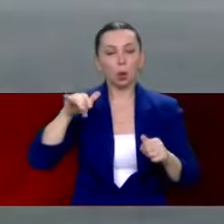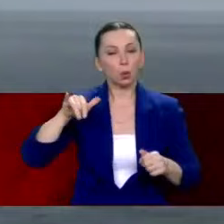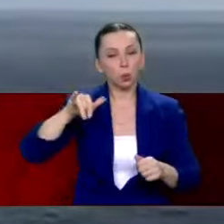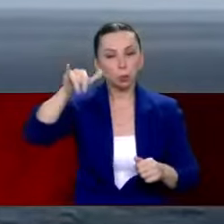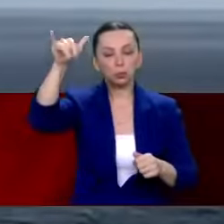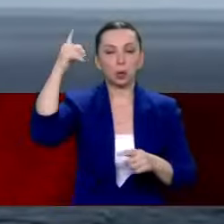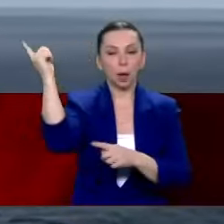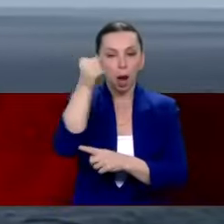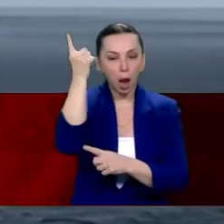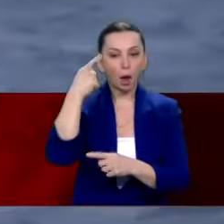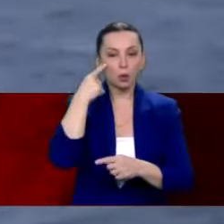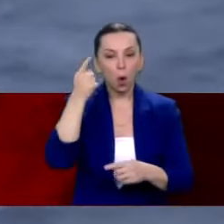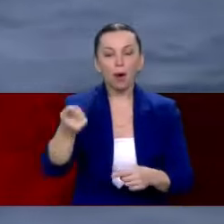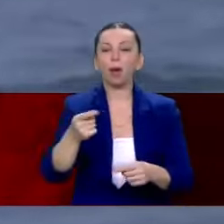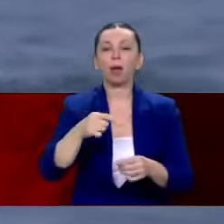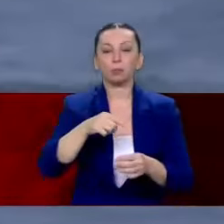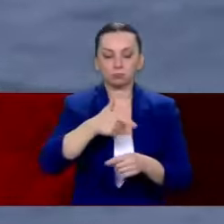kadar uzanan koyları inceliyor.